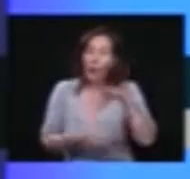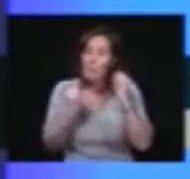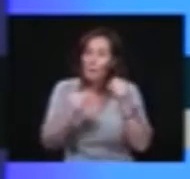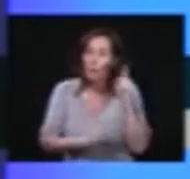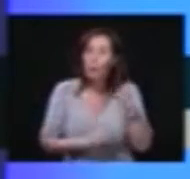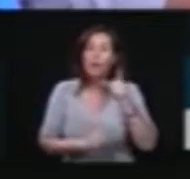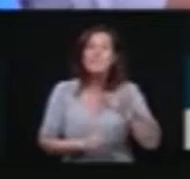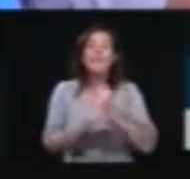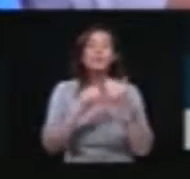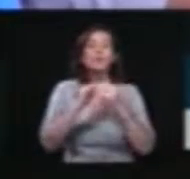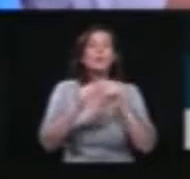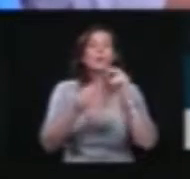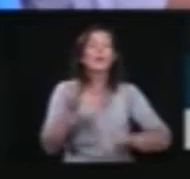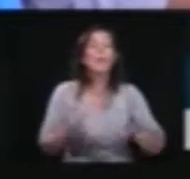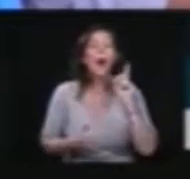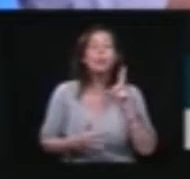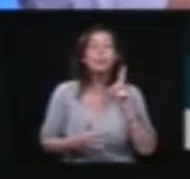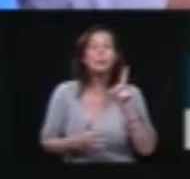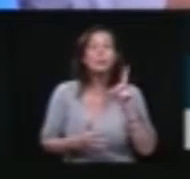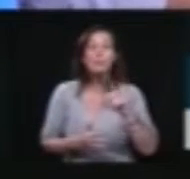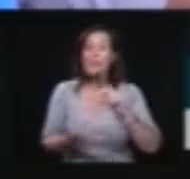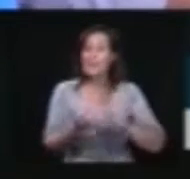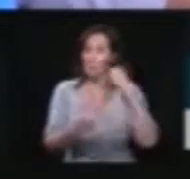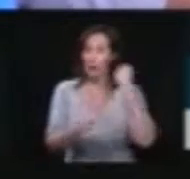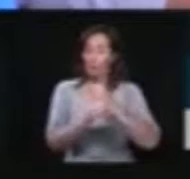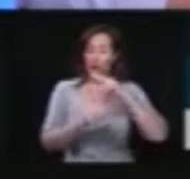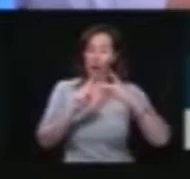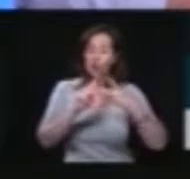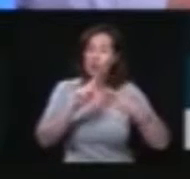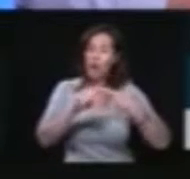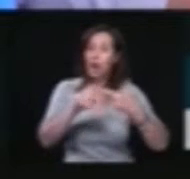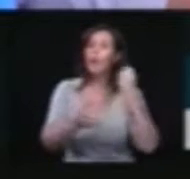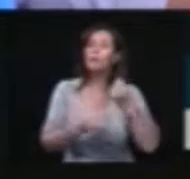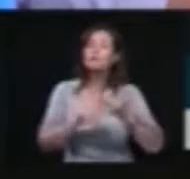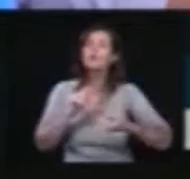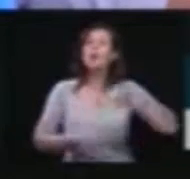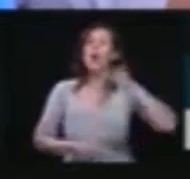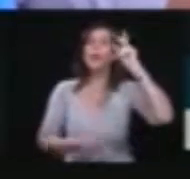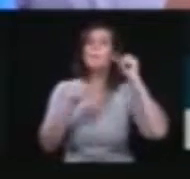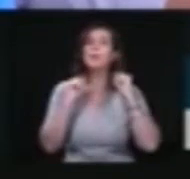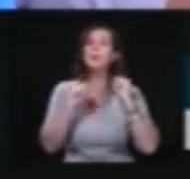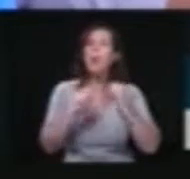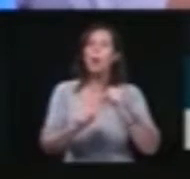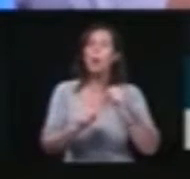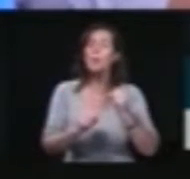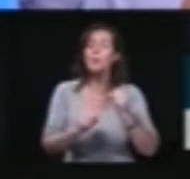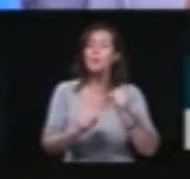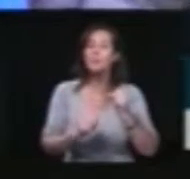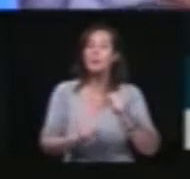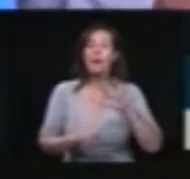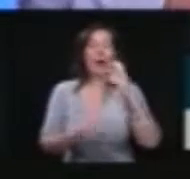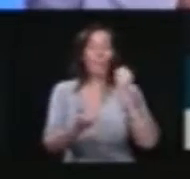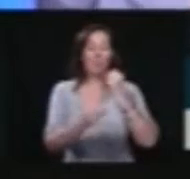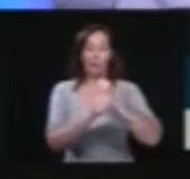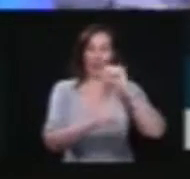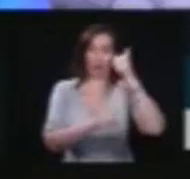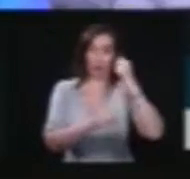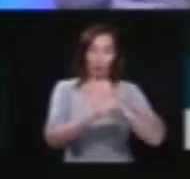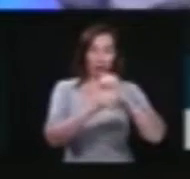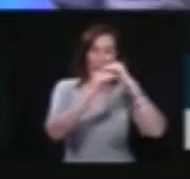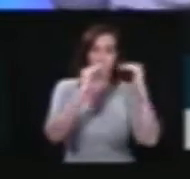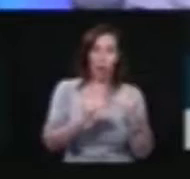בביטוח לאומי צריך לעשות תאום מס לביטוח לאומי. כי בעבודה השנייה אתה משלם הרבה יותר בדמי ביטוח לאומי משאתה צריך. אם בעבודה הראשית שלך אתה